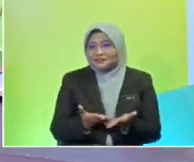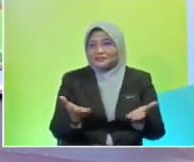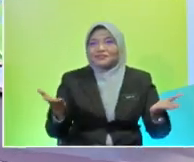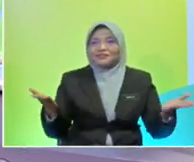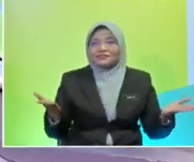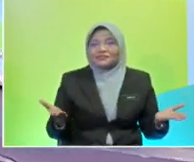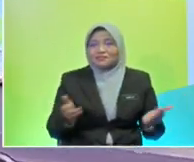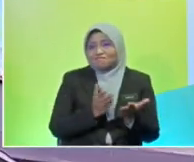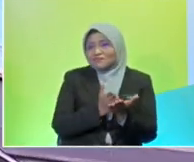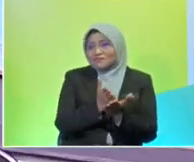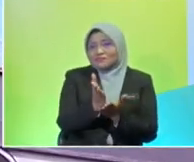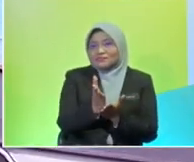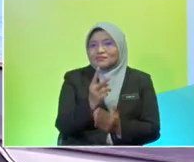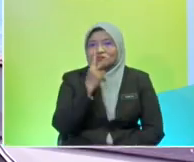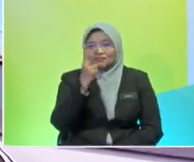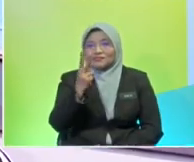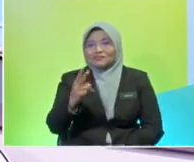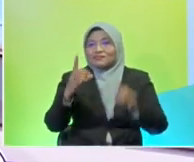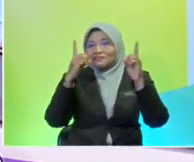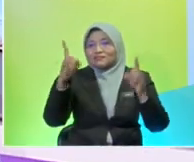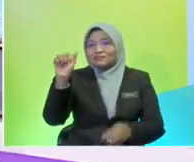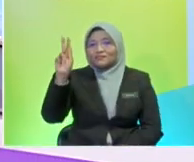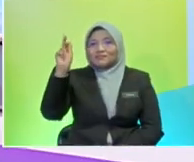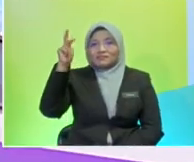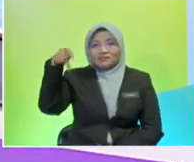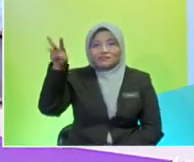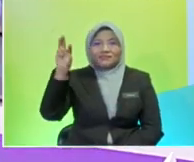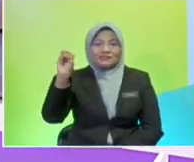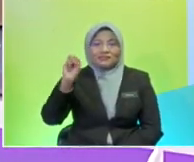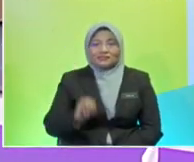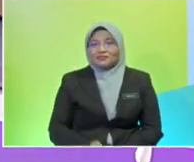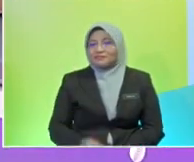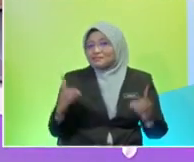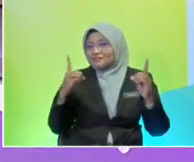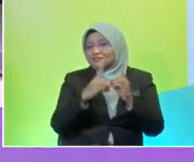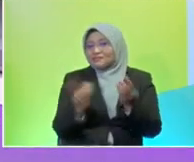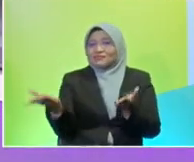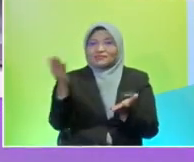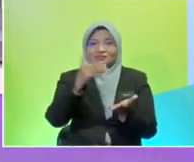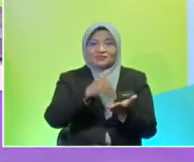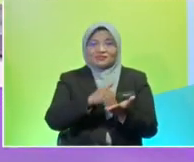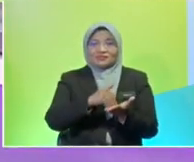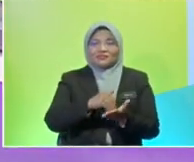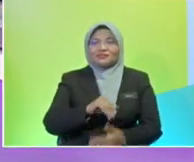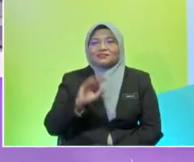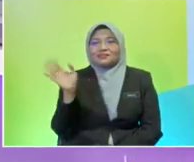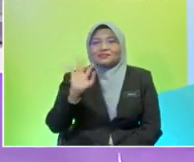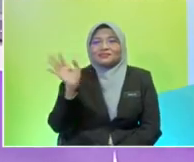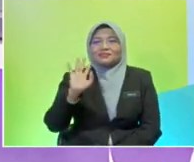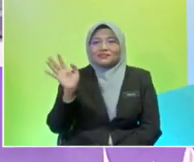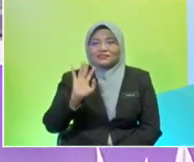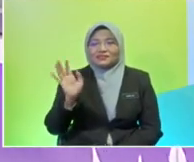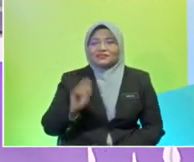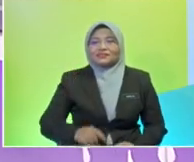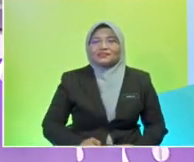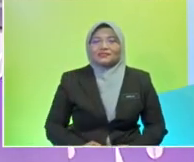terus kamu menuntut saluran diri GPM saya ini sakit Semoga kita bertemu lagi terima kasih bye jumpa